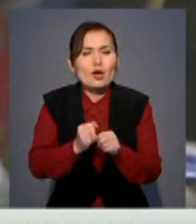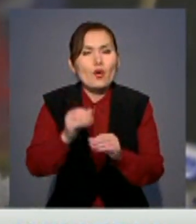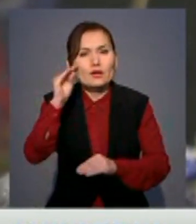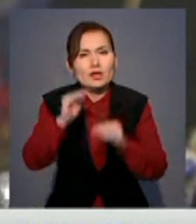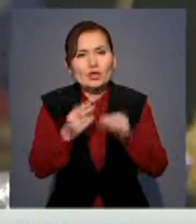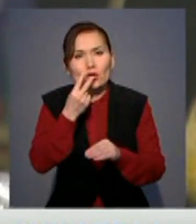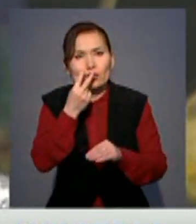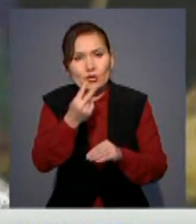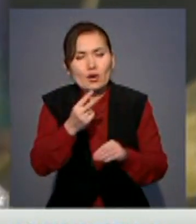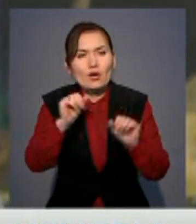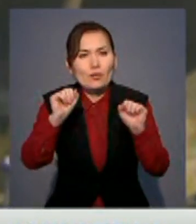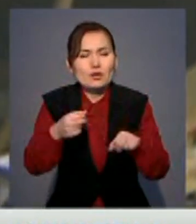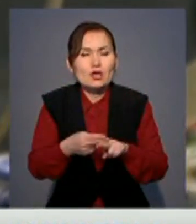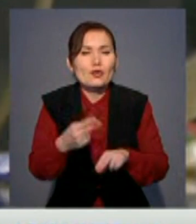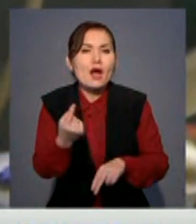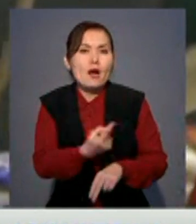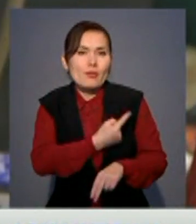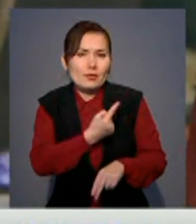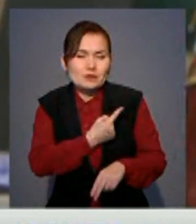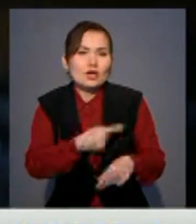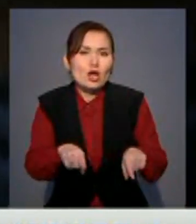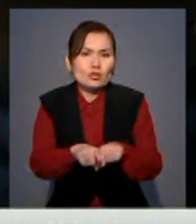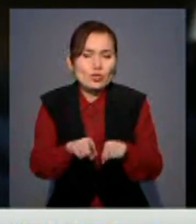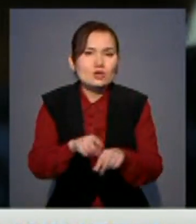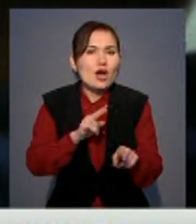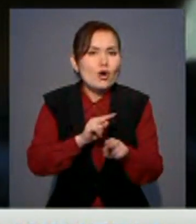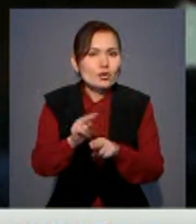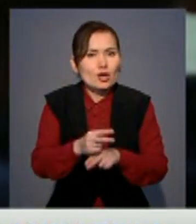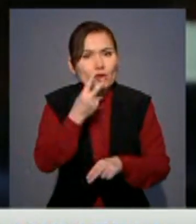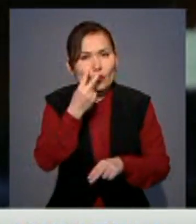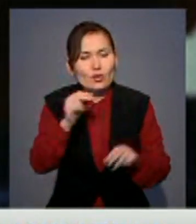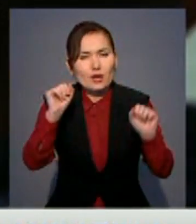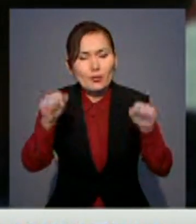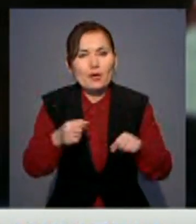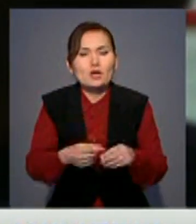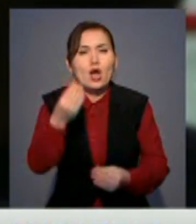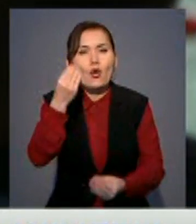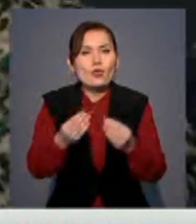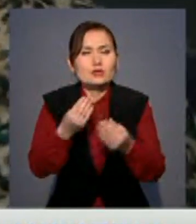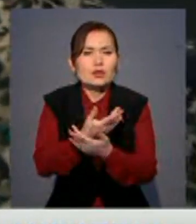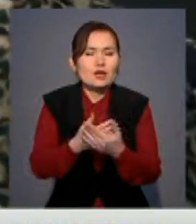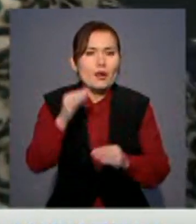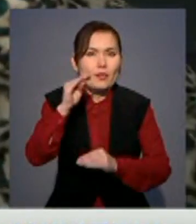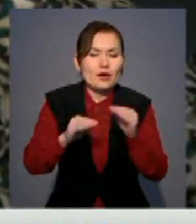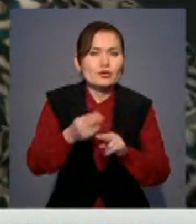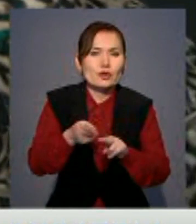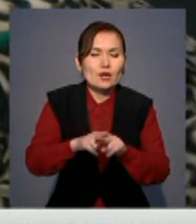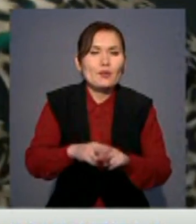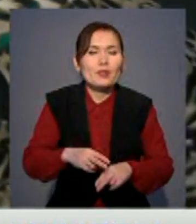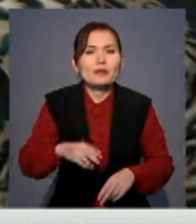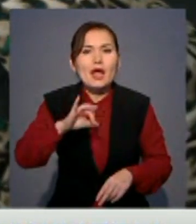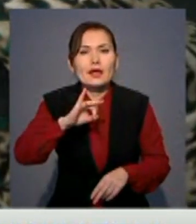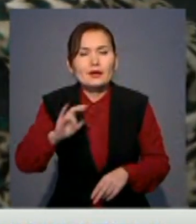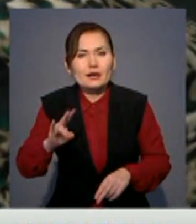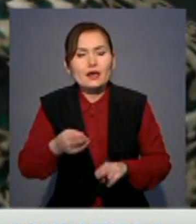болса, шеберлік сабақтарына қатысуға мүмкіндік бар. Тек ойыншық емес, қонақтарға Солтүстік Корея, Иран, Конго, Перу,